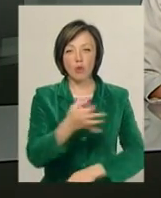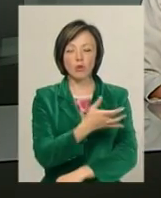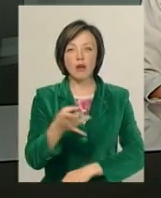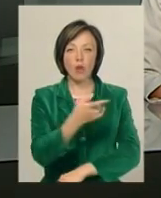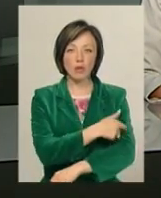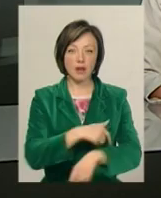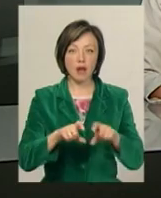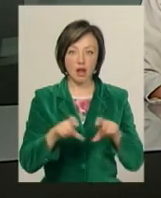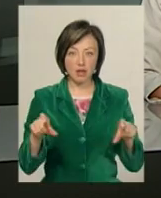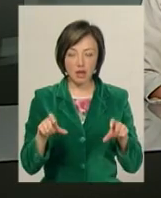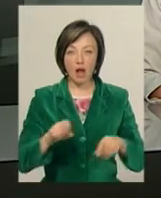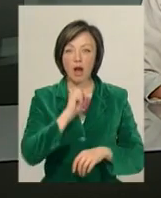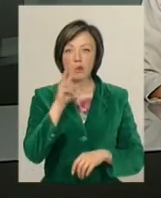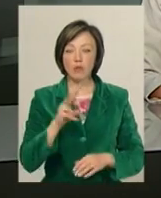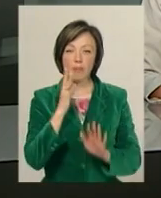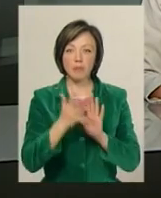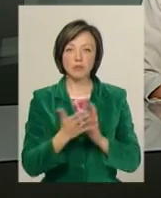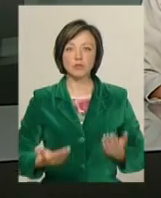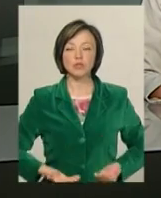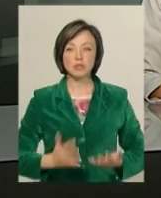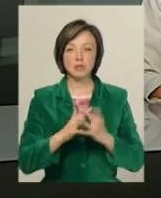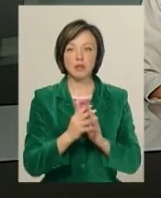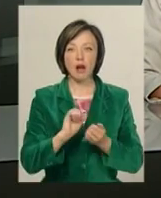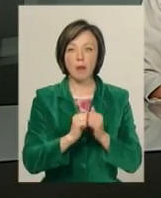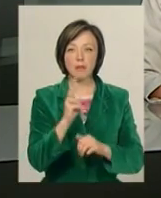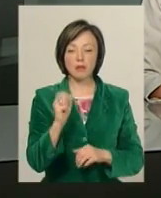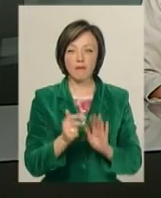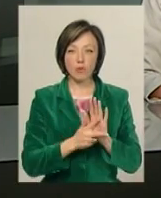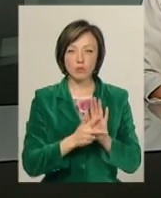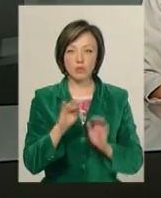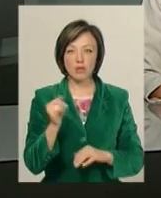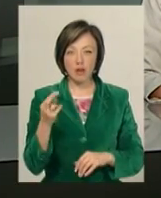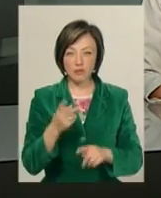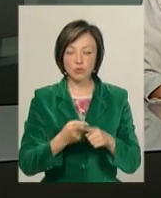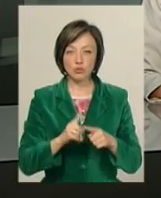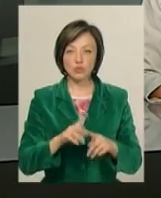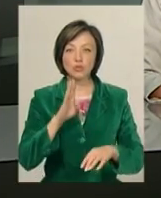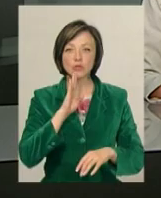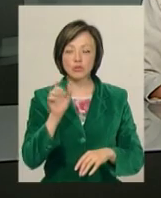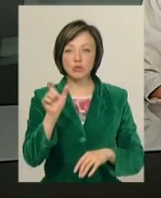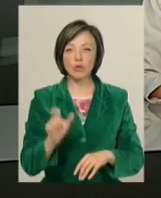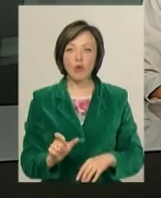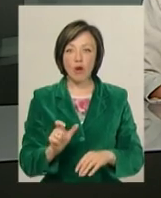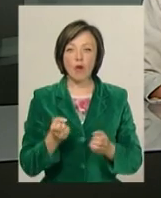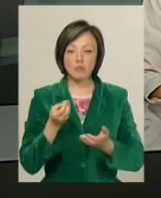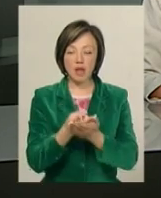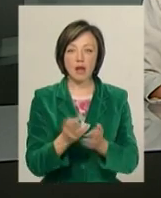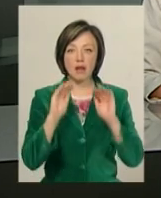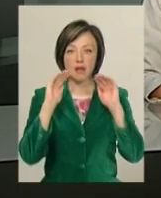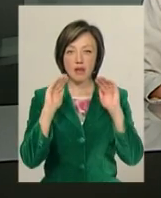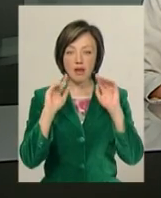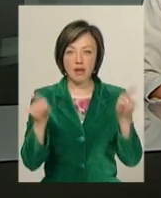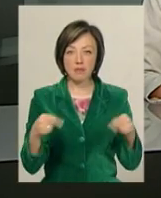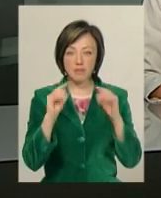Івашчук. Нагадаю, Гадюка напала на жительку села Кам'янка 8 травня. Того ж дня жінку госпіталізували у реанімаційне відділення